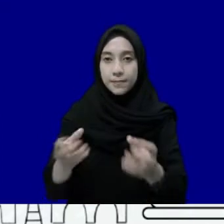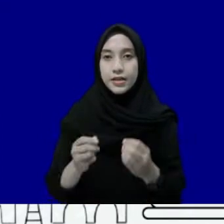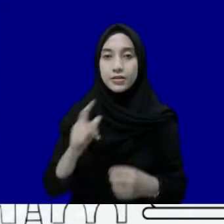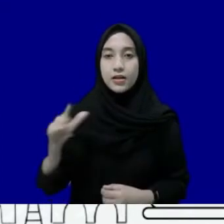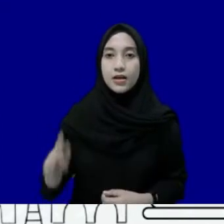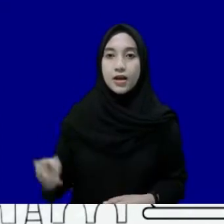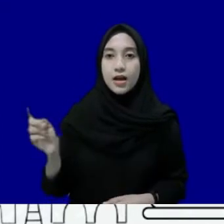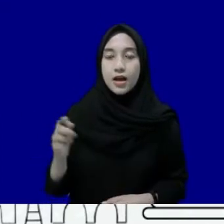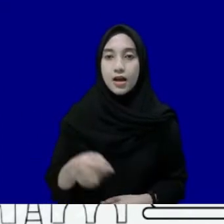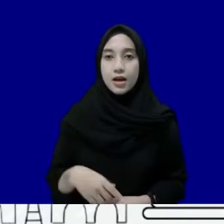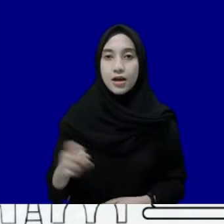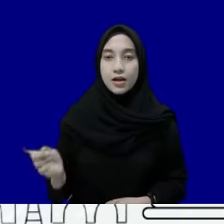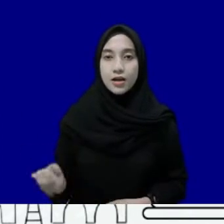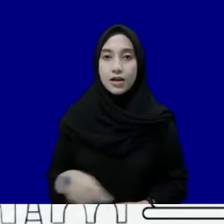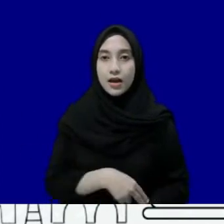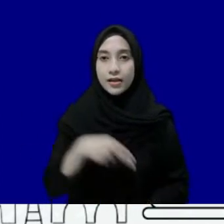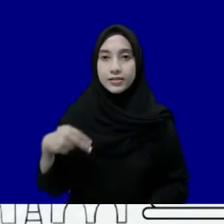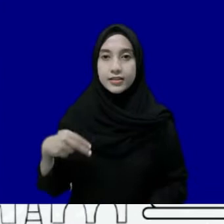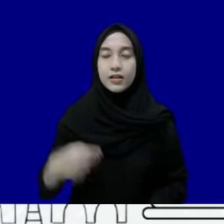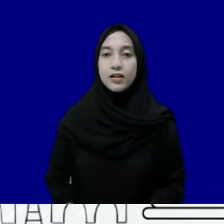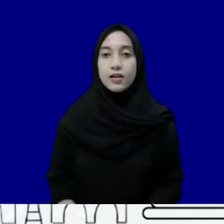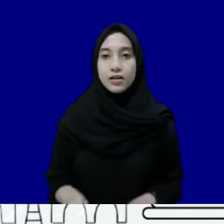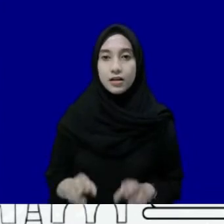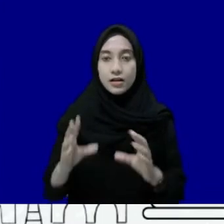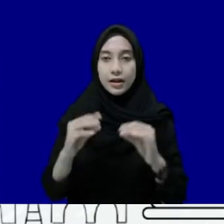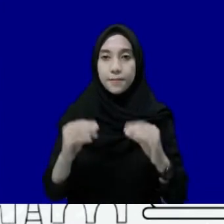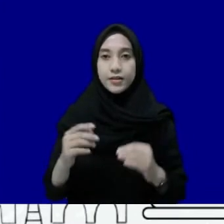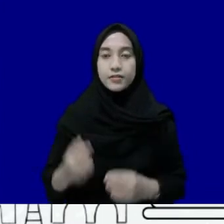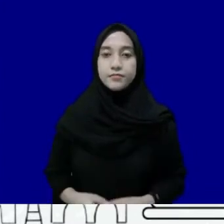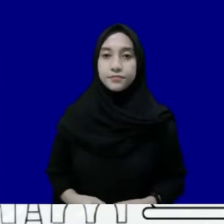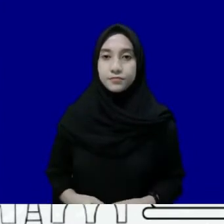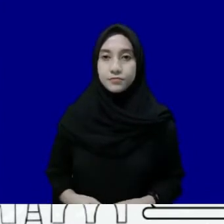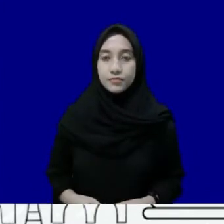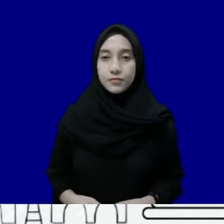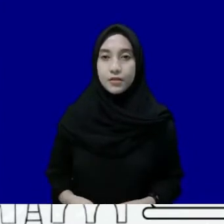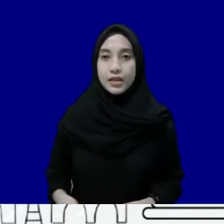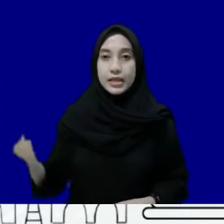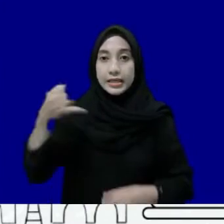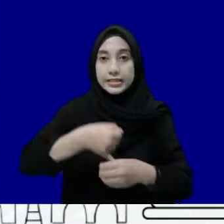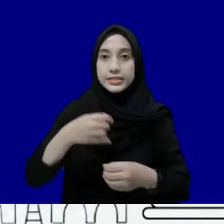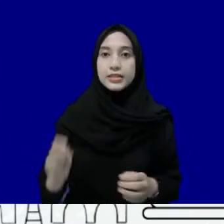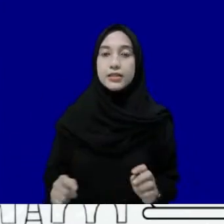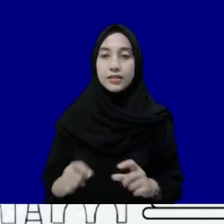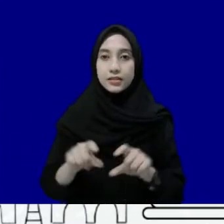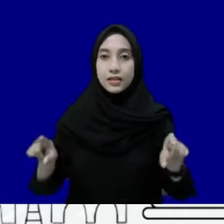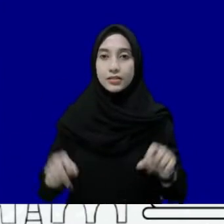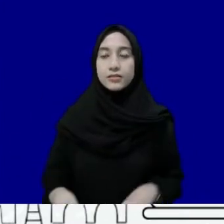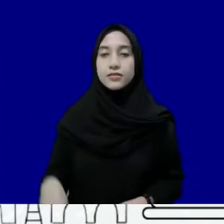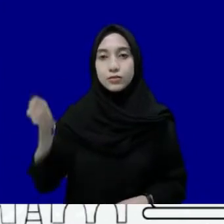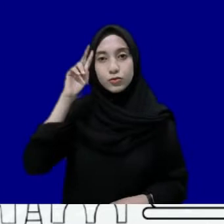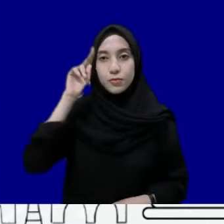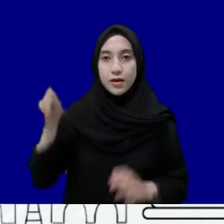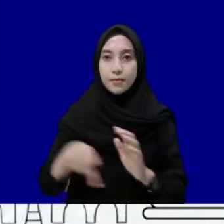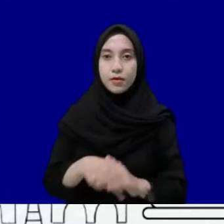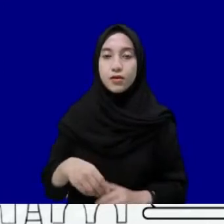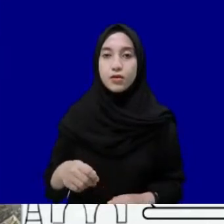rapat yang disebut dengan Sumpah Pemuda. Berikut adalah isi teks dari Sumpah Pemuda. Kita simak yuk.